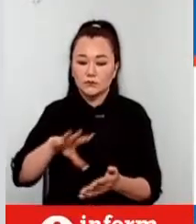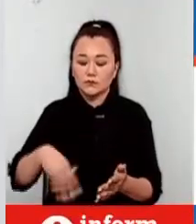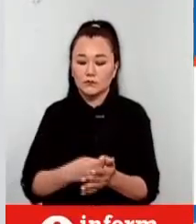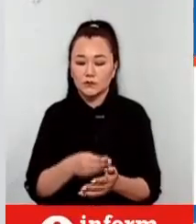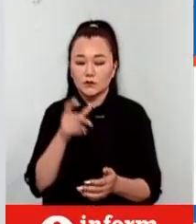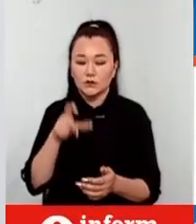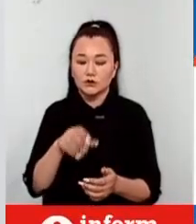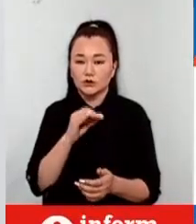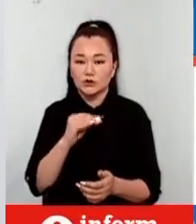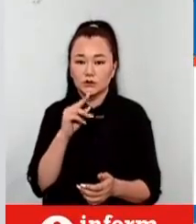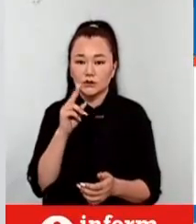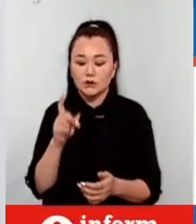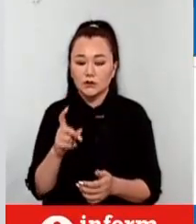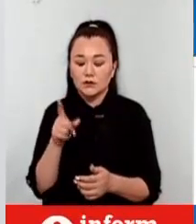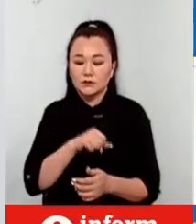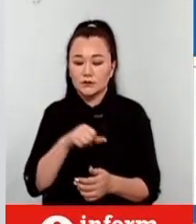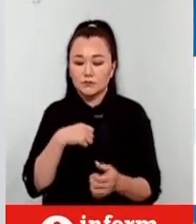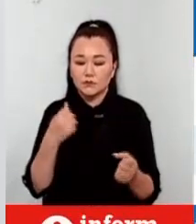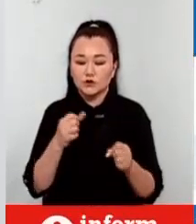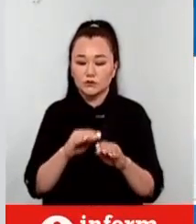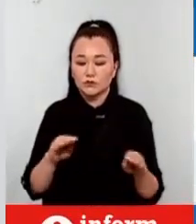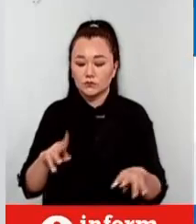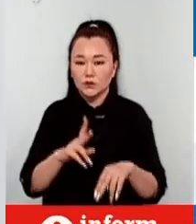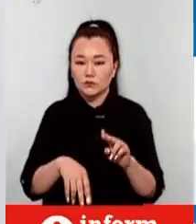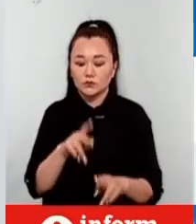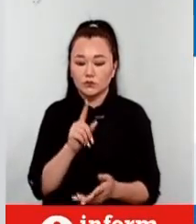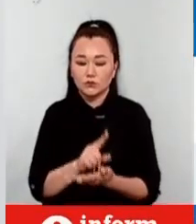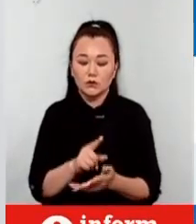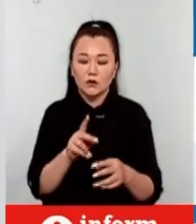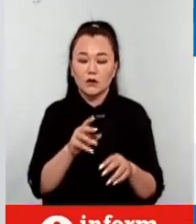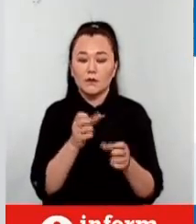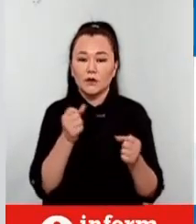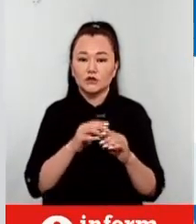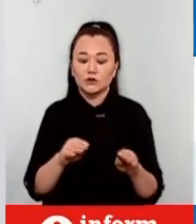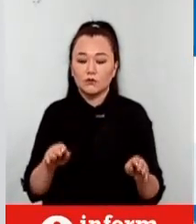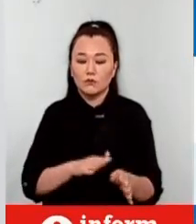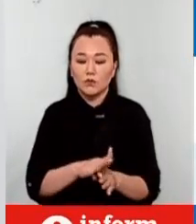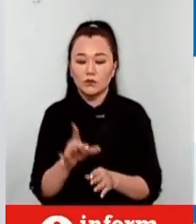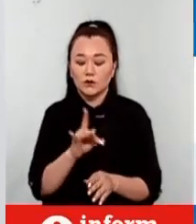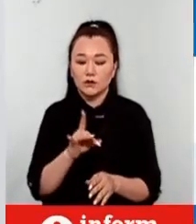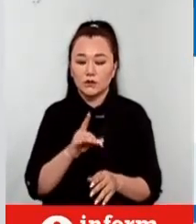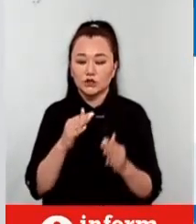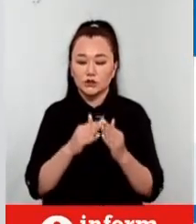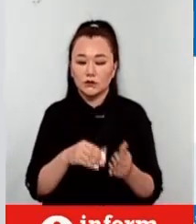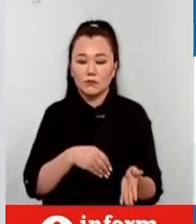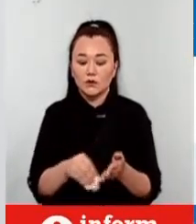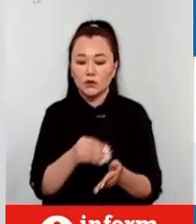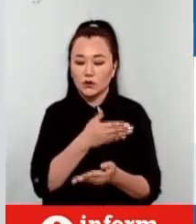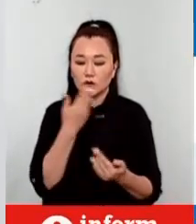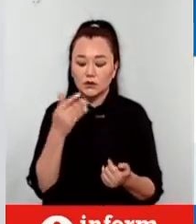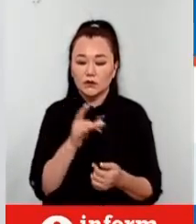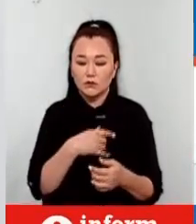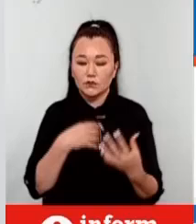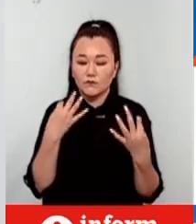человек МЖК, застройщик, он должен построить паркинг. Но паркинг зачастую в полном объеме он жильцами не покупается. У нас есть